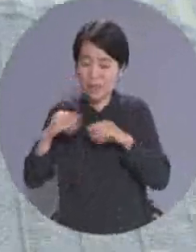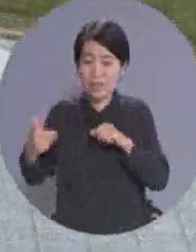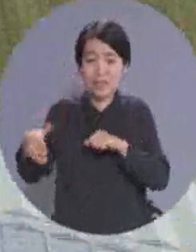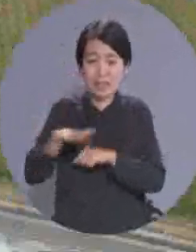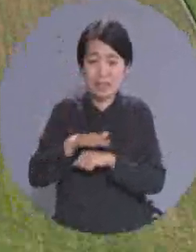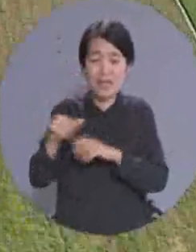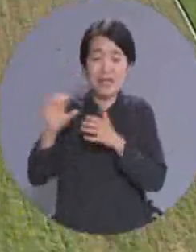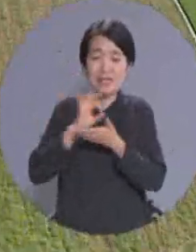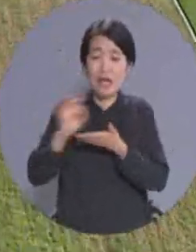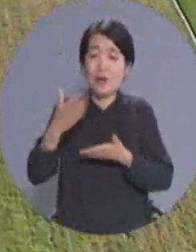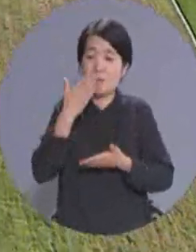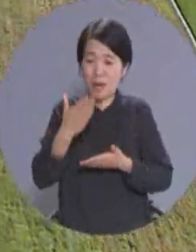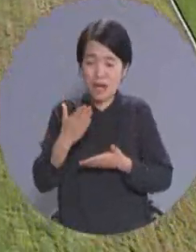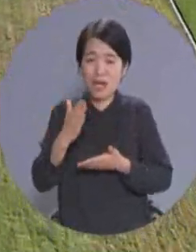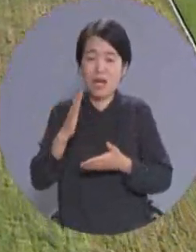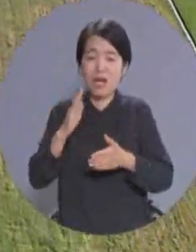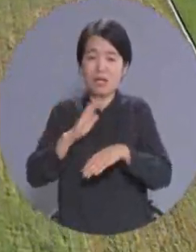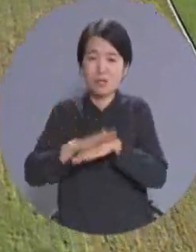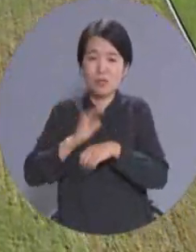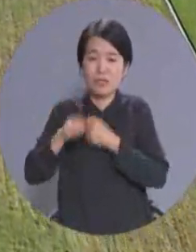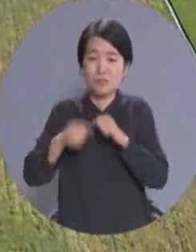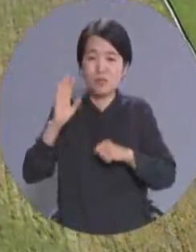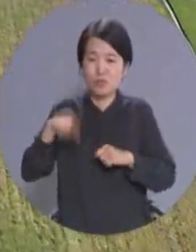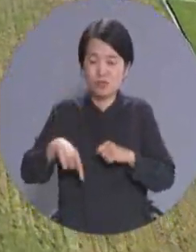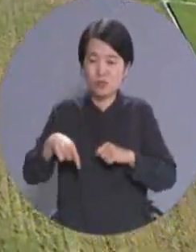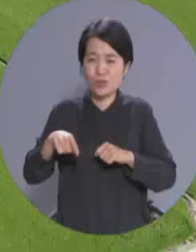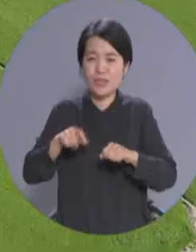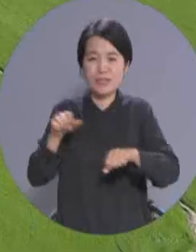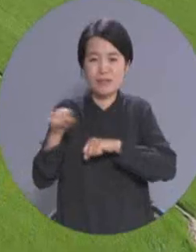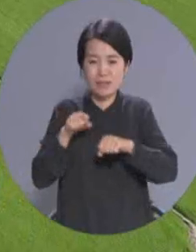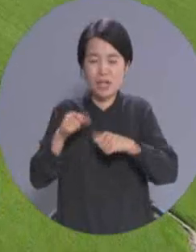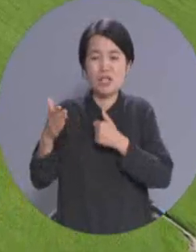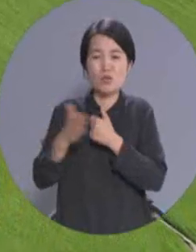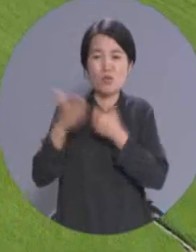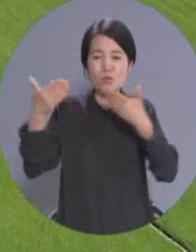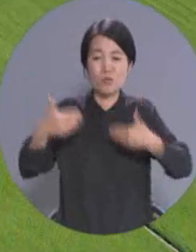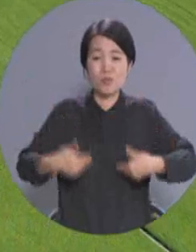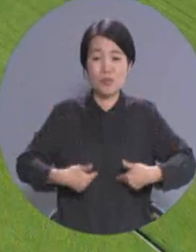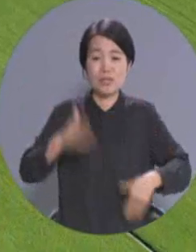등을 활용할 수 있도록 농식품부의 적극적인 행동이 필요하다고 주장했습니다